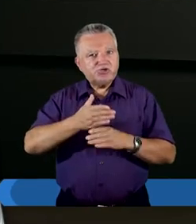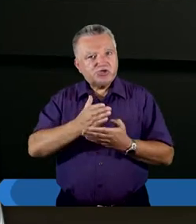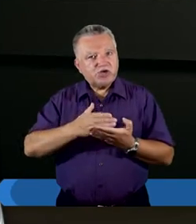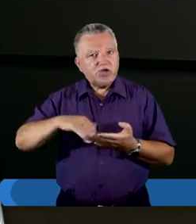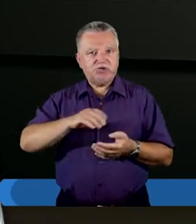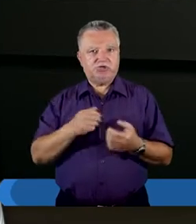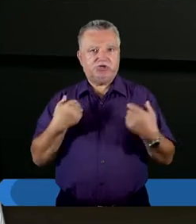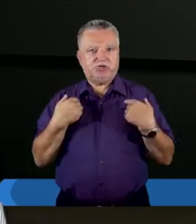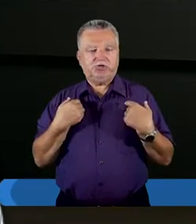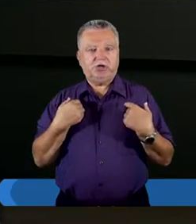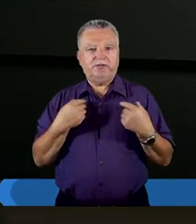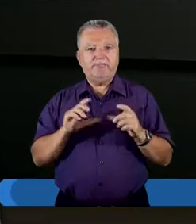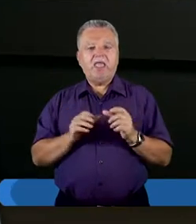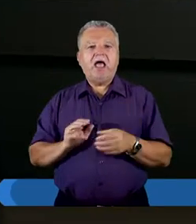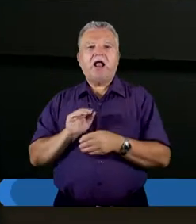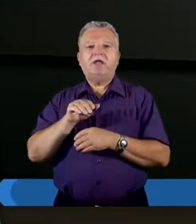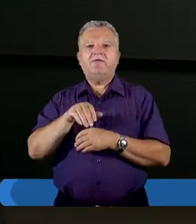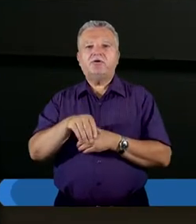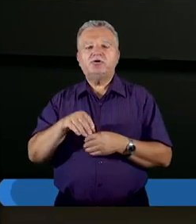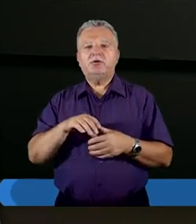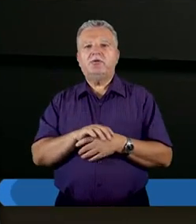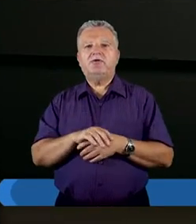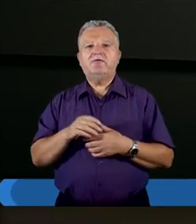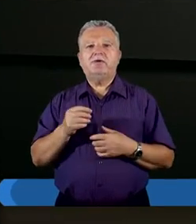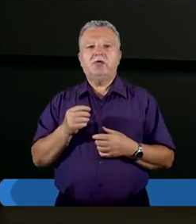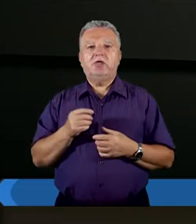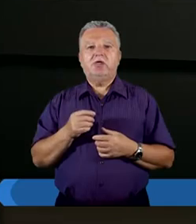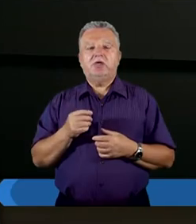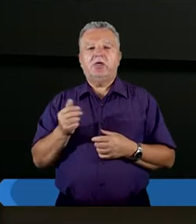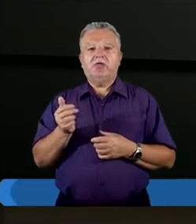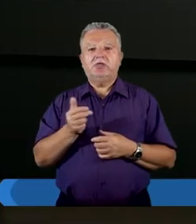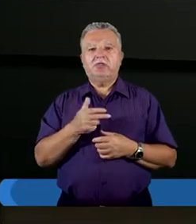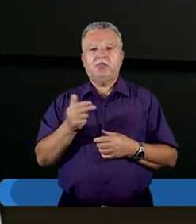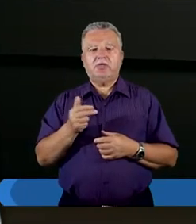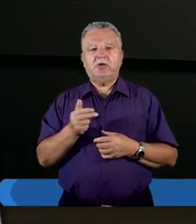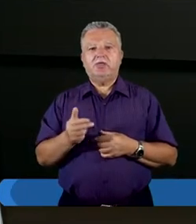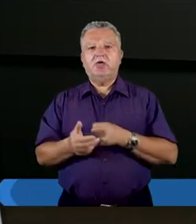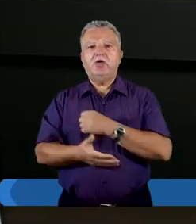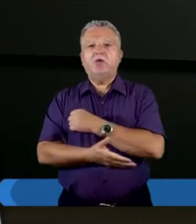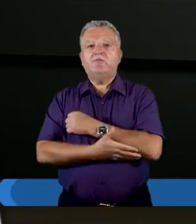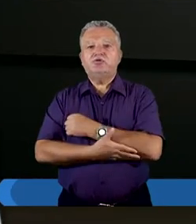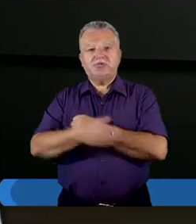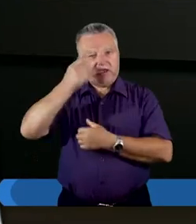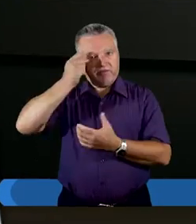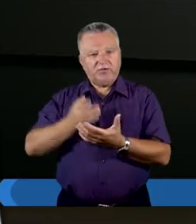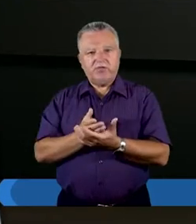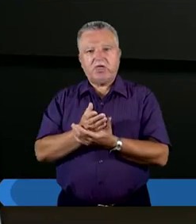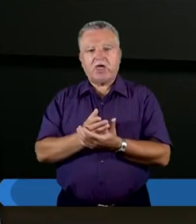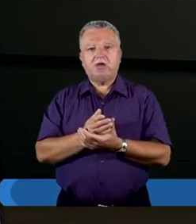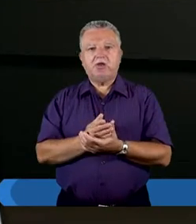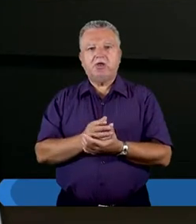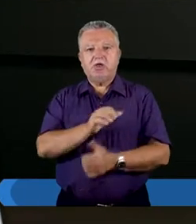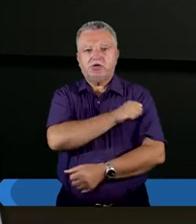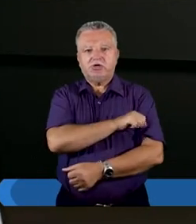życia. No ale właśnie, wchodzimy w zagadnienie, no chyba mówimy teraz już o podstawie wiary chrześcijańskiej, mówimy